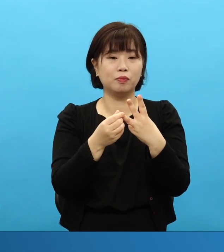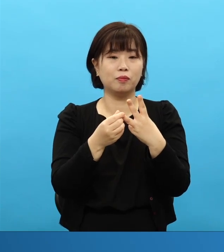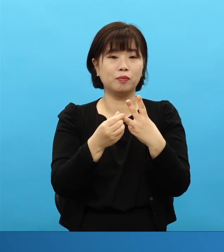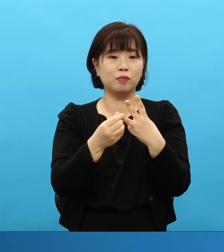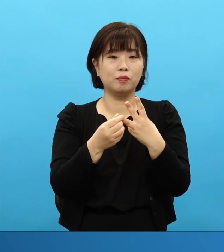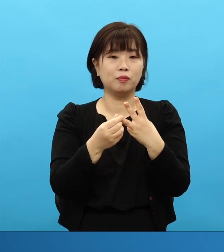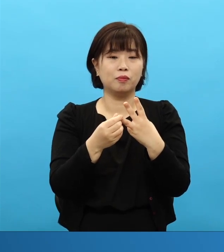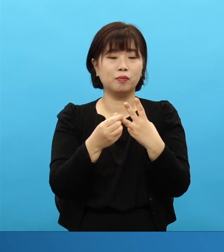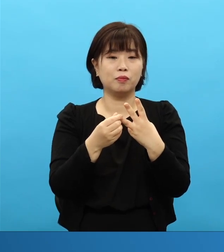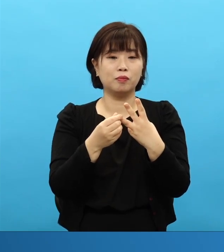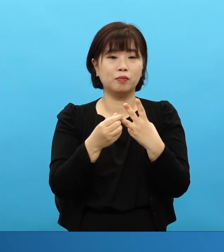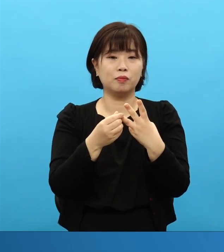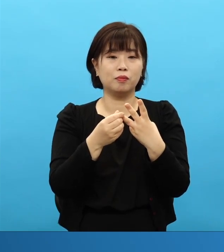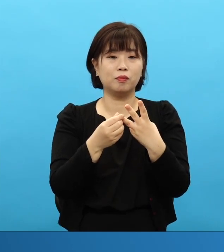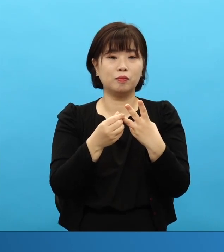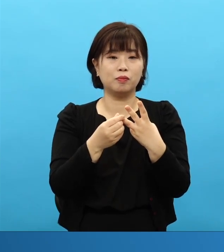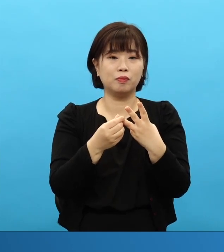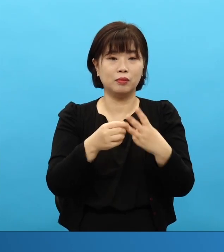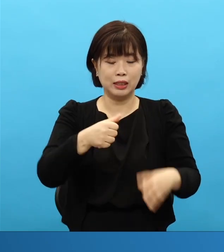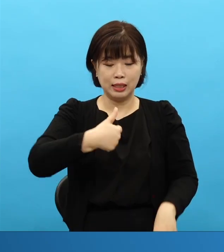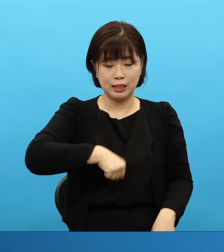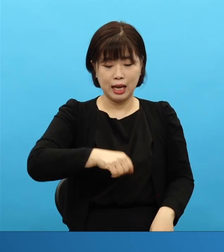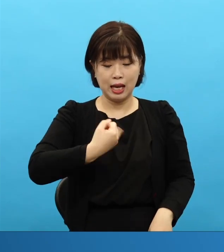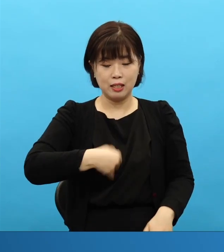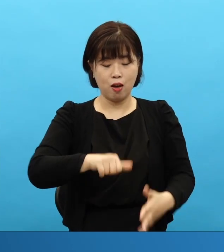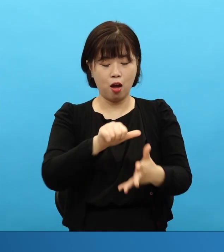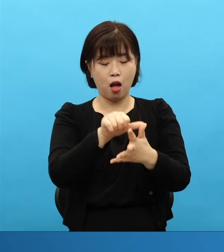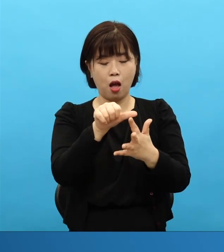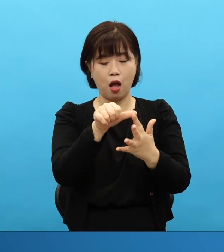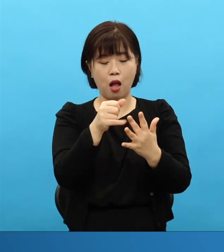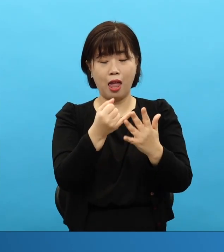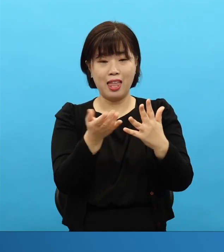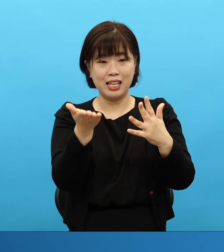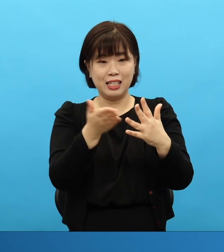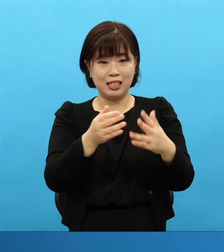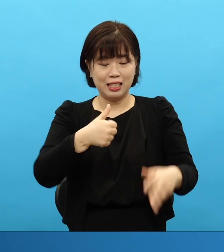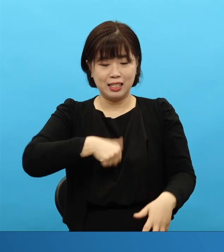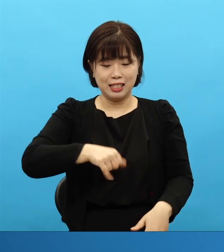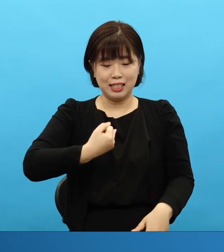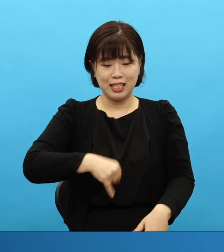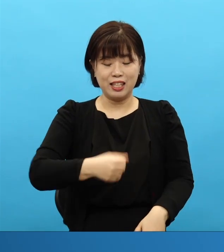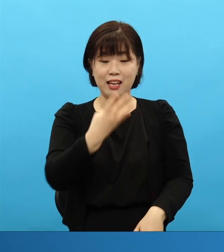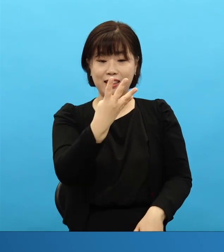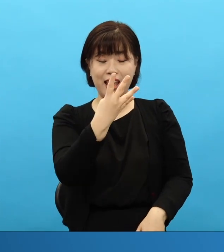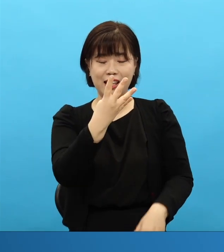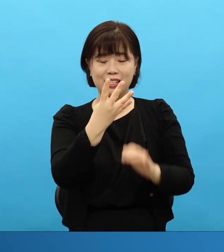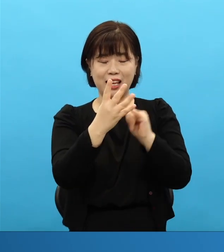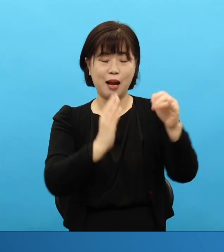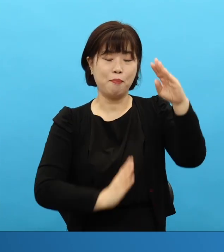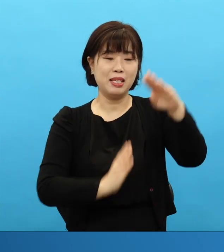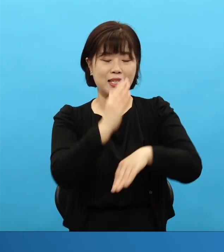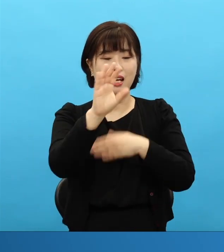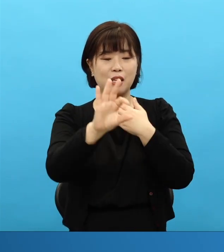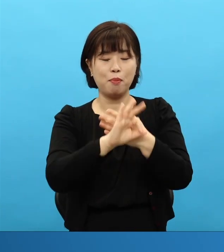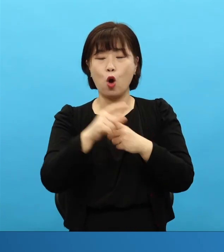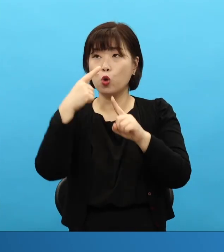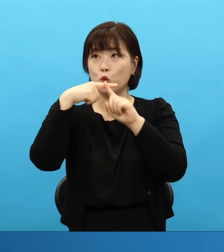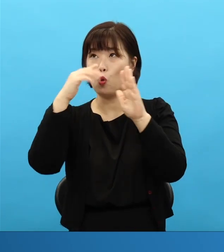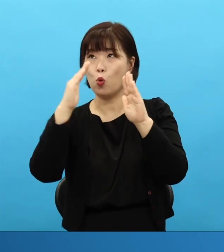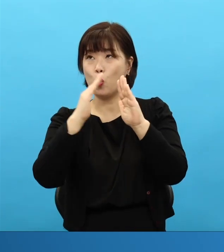3번째가 자녀 4명 이상 남은 교회에서 무조건 장학금으로 키우자, 렘넌트